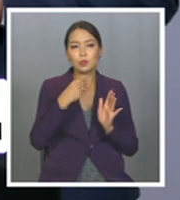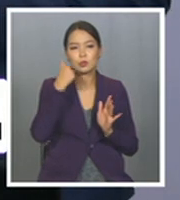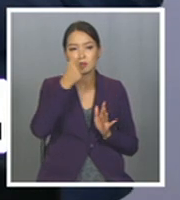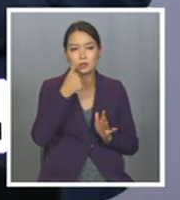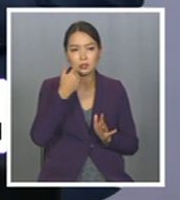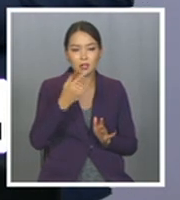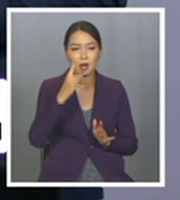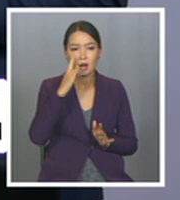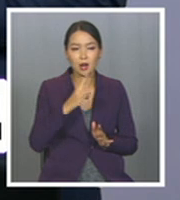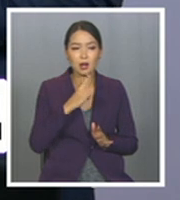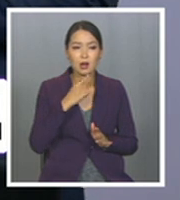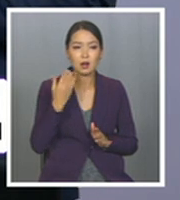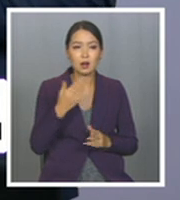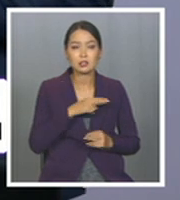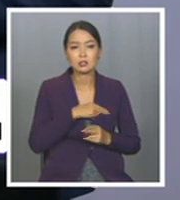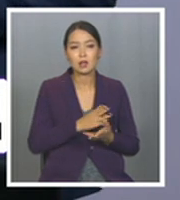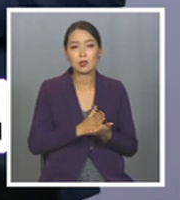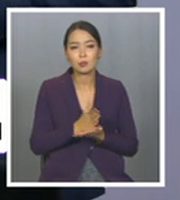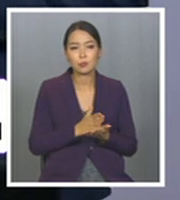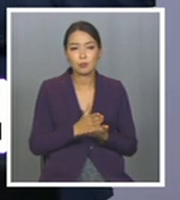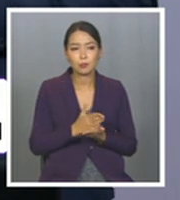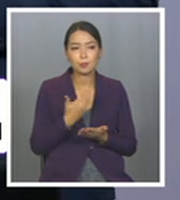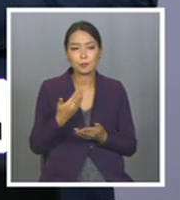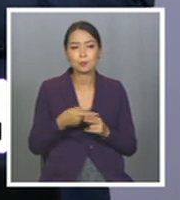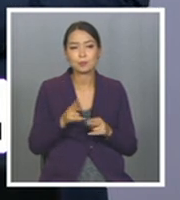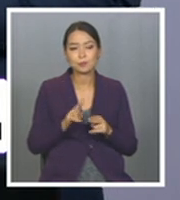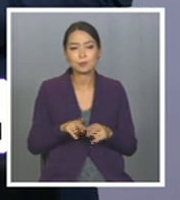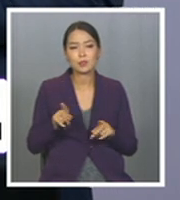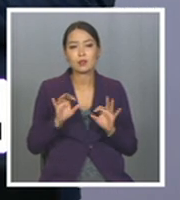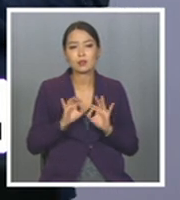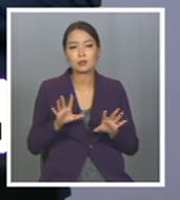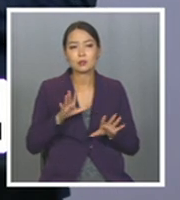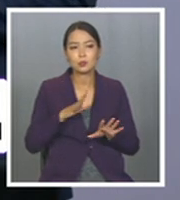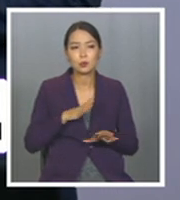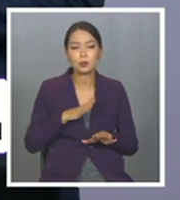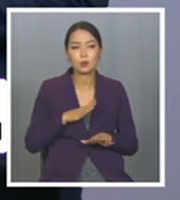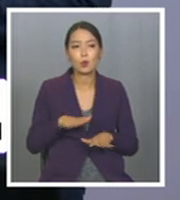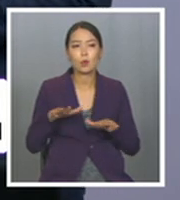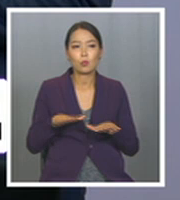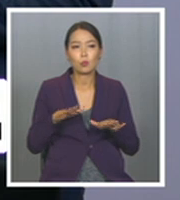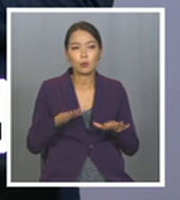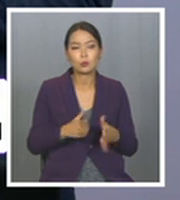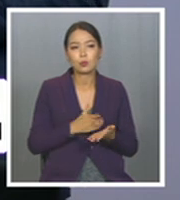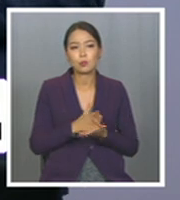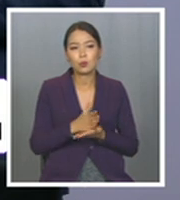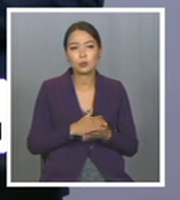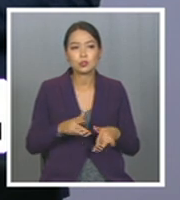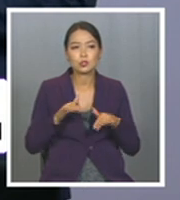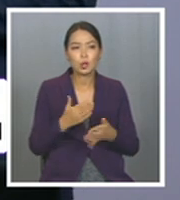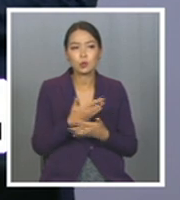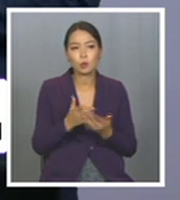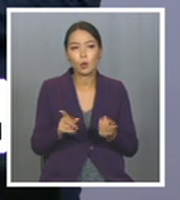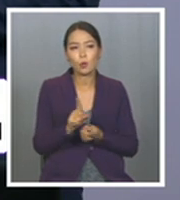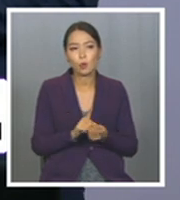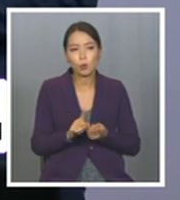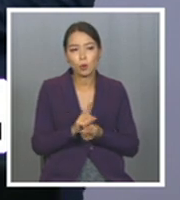атты еңбегінде осы мәселе қарастырылған. Онда отырықшы болған соң шаруа түрі өзгеріп,